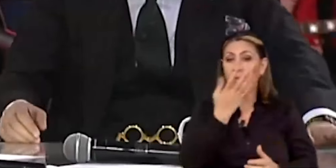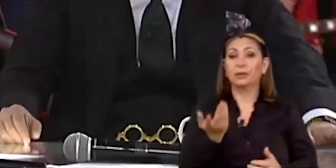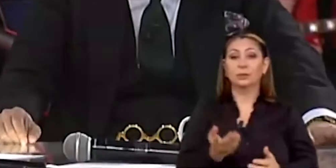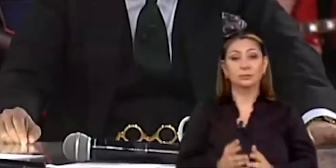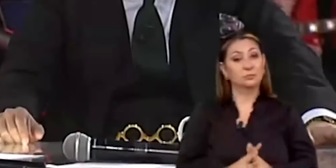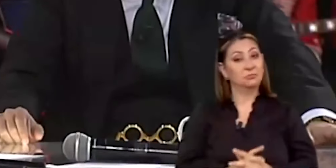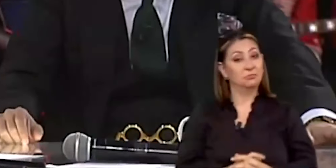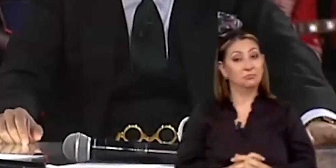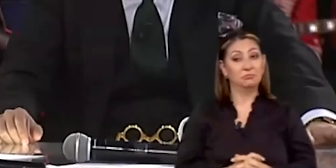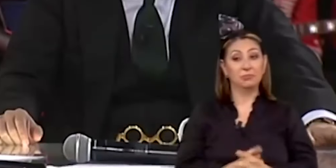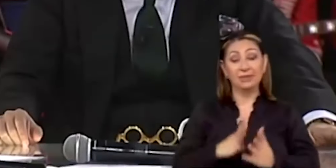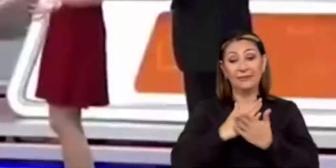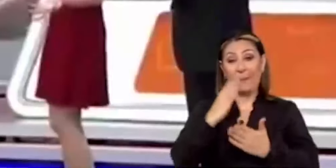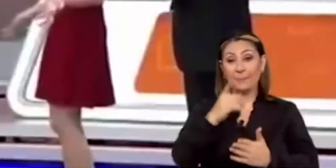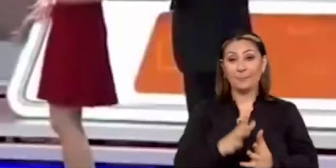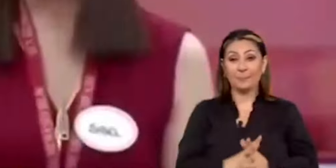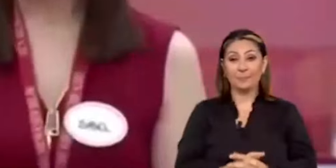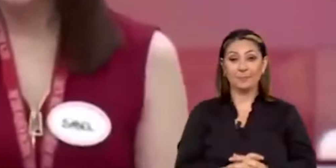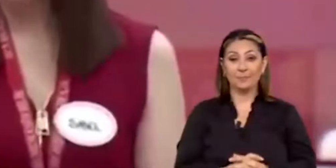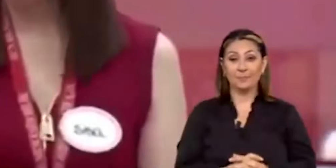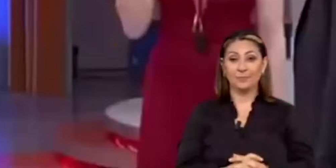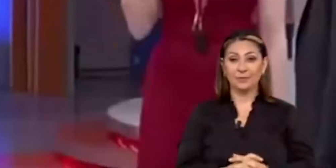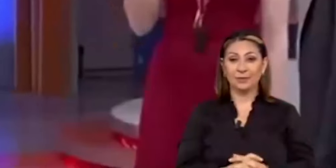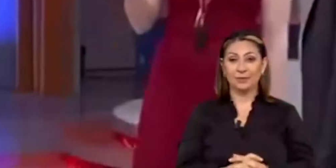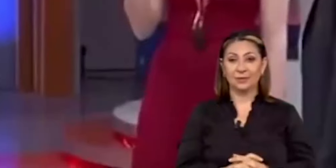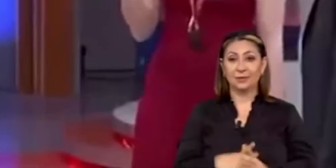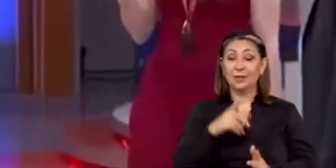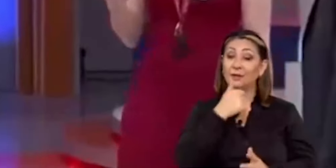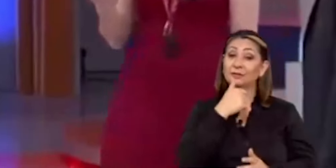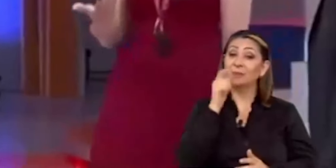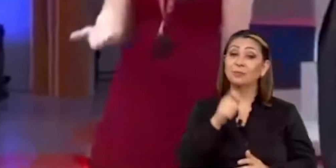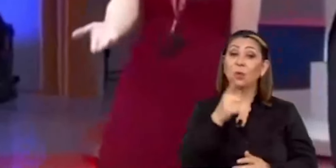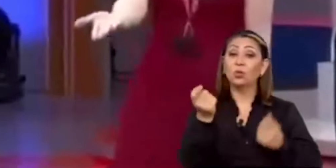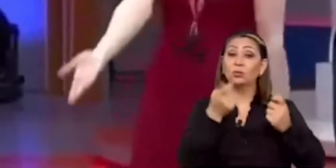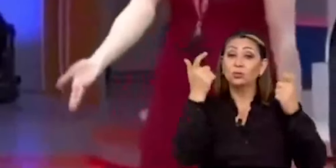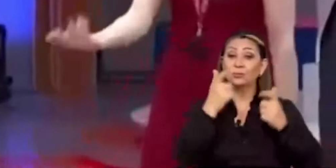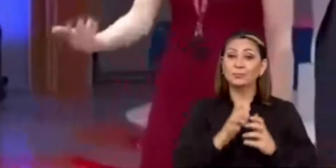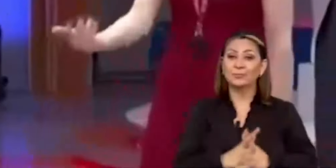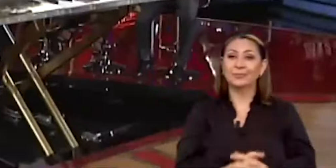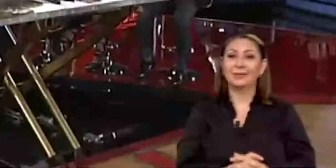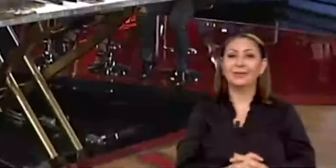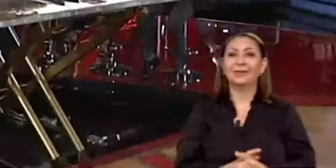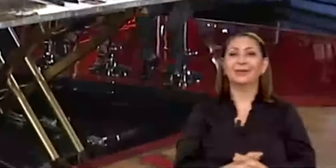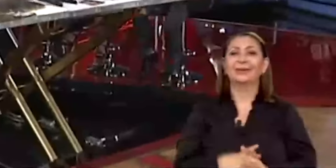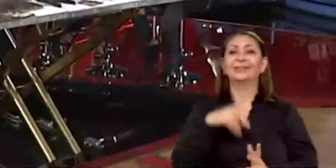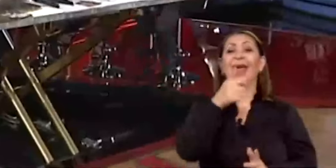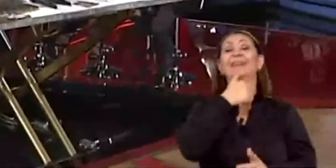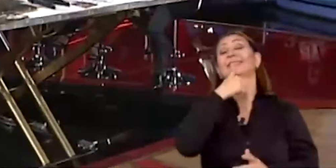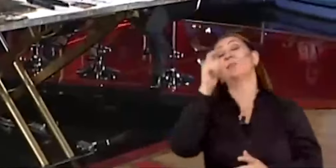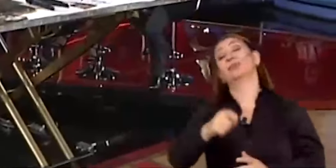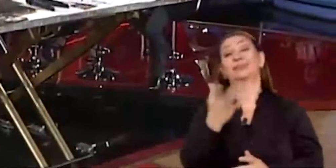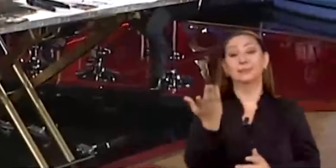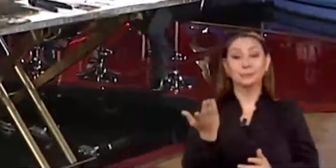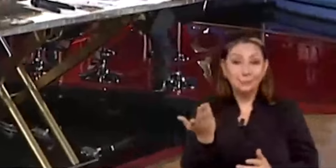değil yani. Vallahi billahi. Devam. Ay sen erkeksin, yapacaksın onu. Öyle bir görevim var. Dur. Şimdi, ha, bir sen... de bu. Ha, bir de bu. Sen